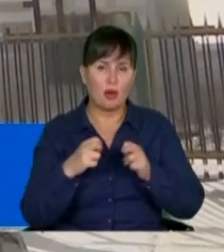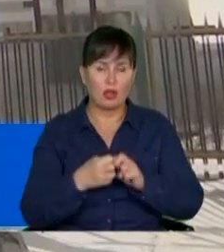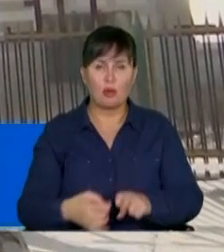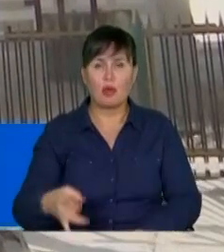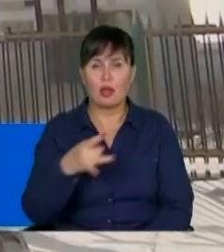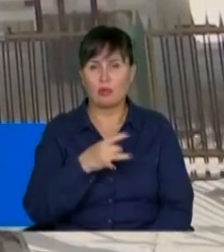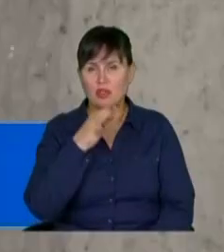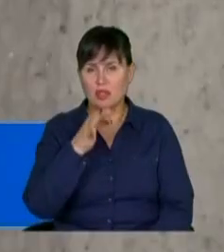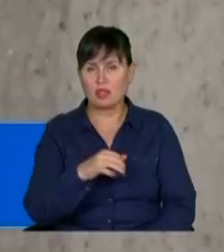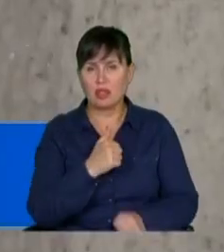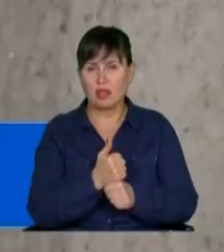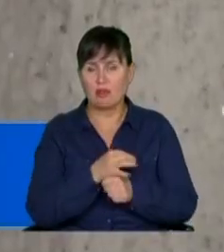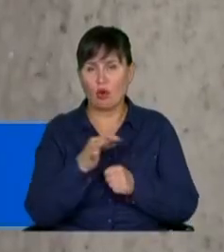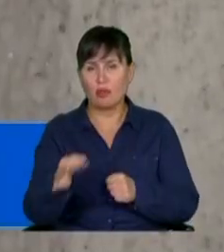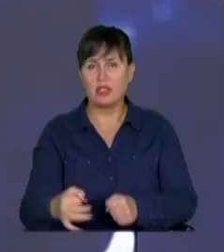региона, отметил глава области.